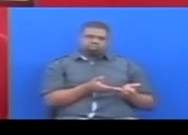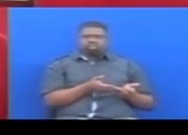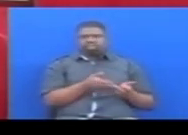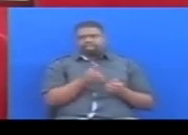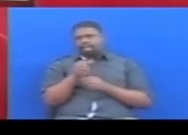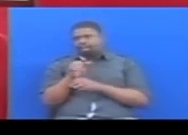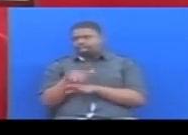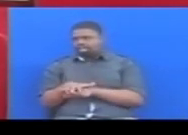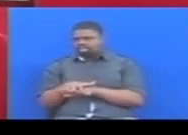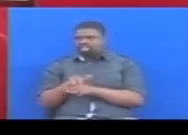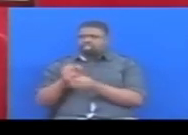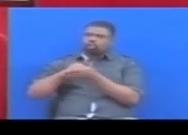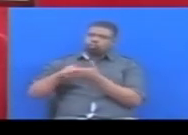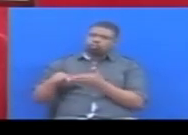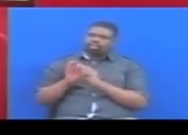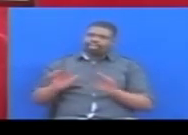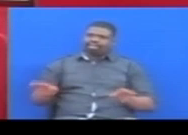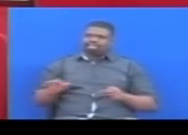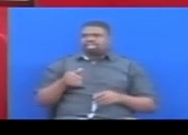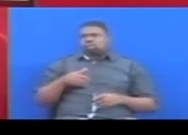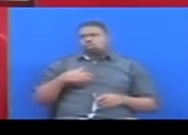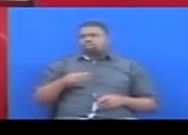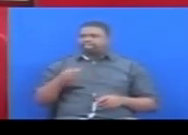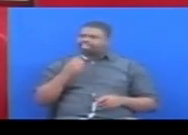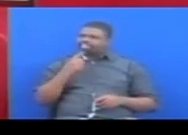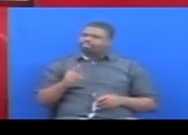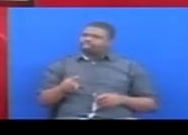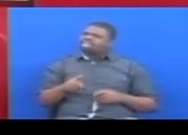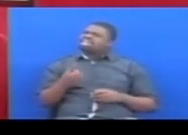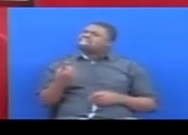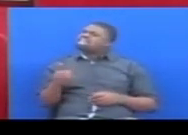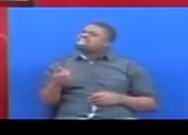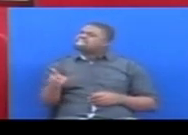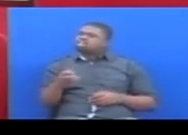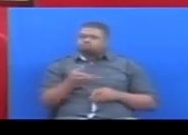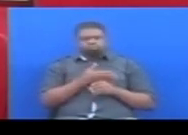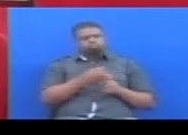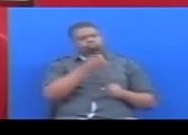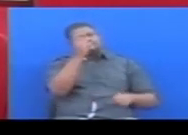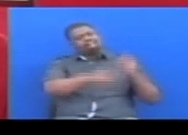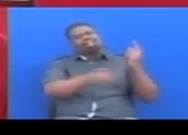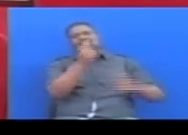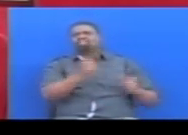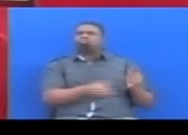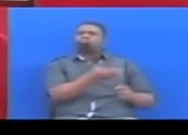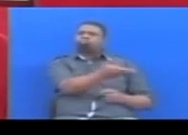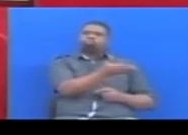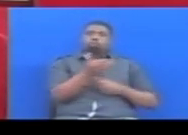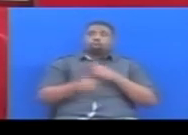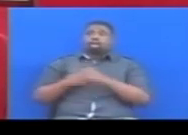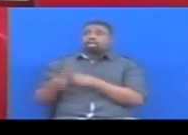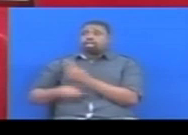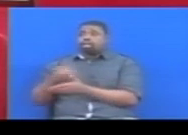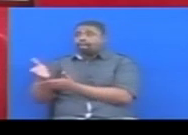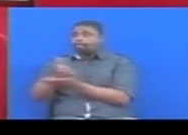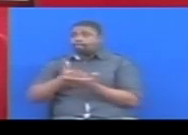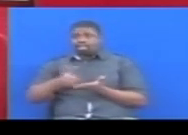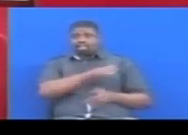wanunua. Waziri anatoa kauli gani kuhusiana na unyanyasaji huu ambao unaendelea katika baadhi ya